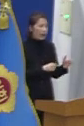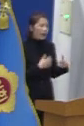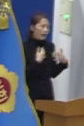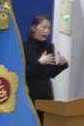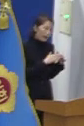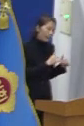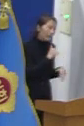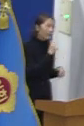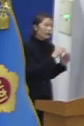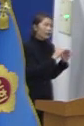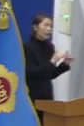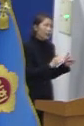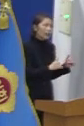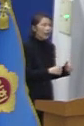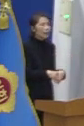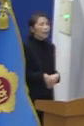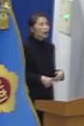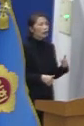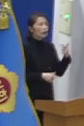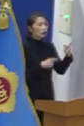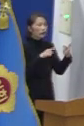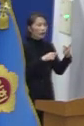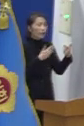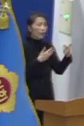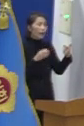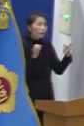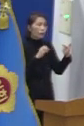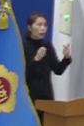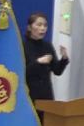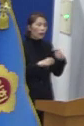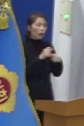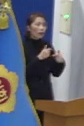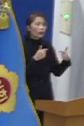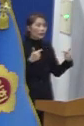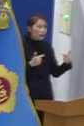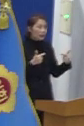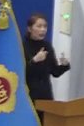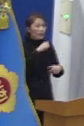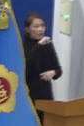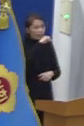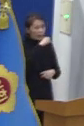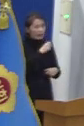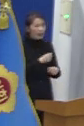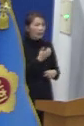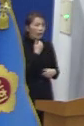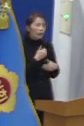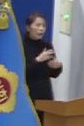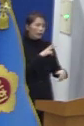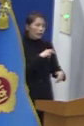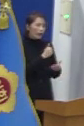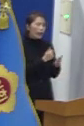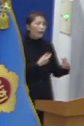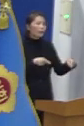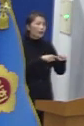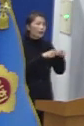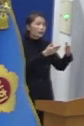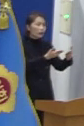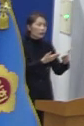위한 6.8% 확장 재정의 길에 도의회가 함께해 주셨습니다.